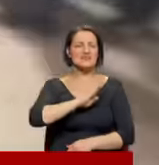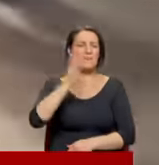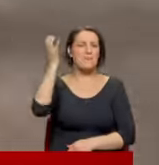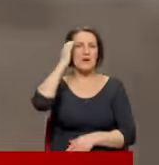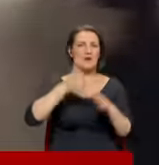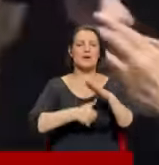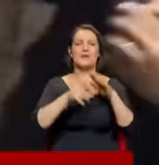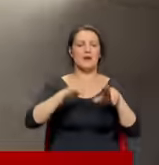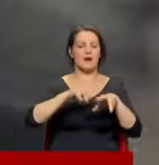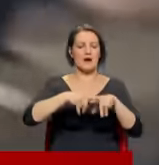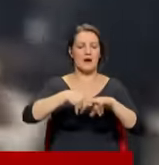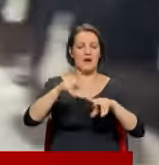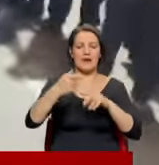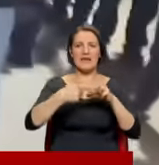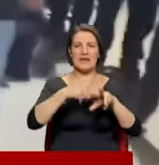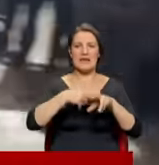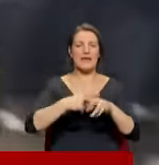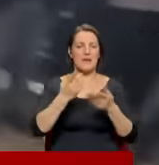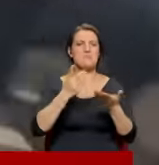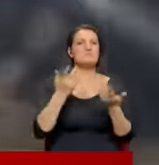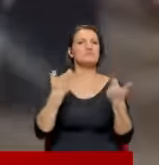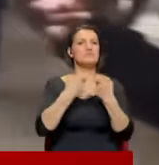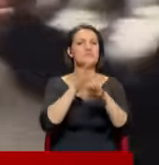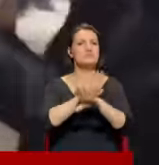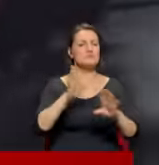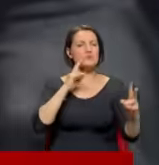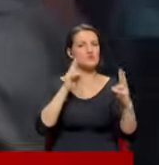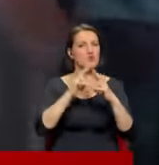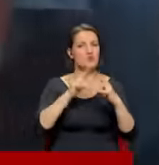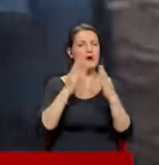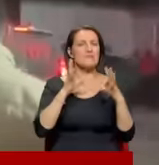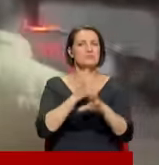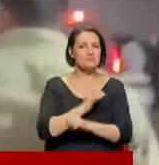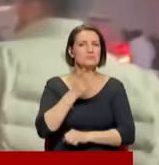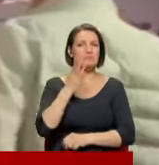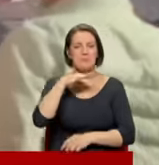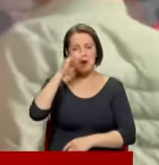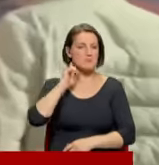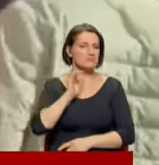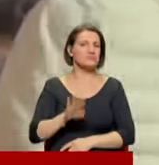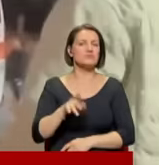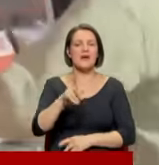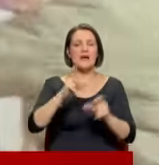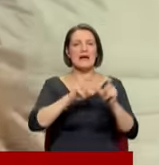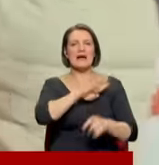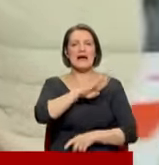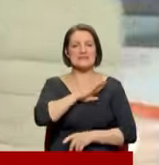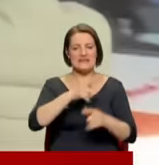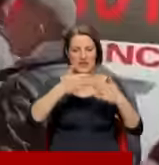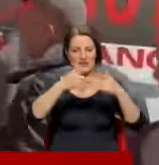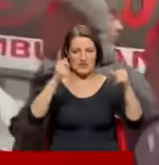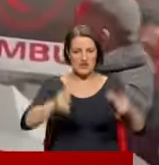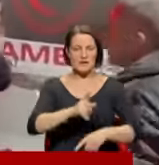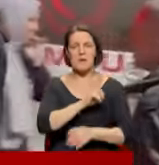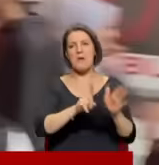Kahire'de Hamas'la İsrail arasında yürütülen ateşkes görüşmeleri tıkanırken Netanyahu yönetimi bayram dinlemedi. Gazze şeridine bomba